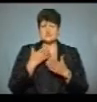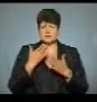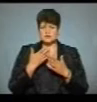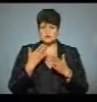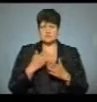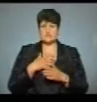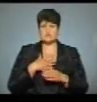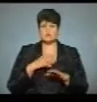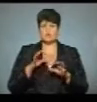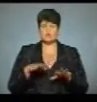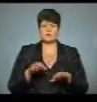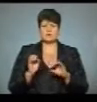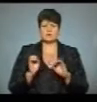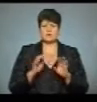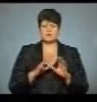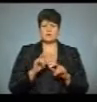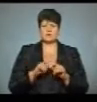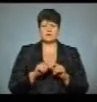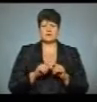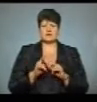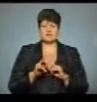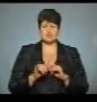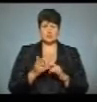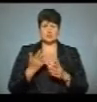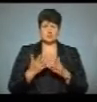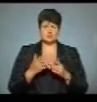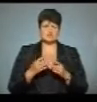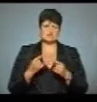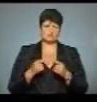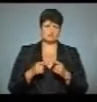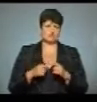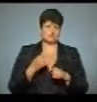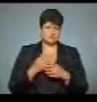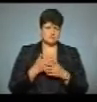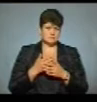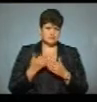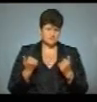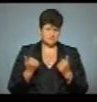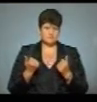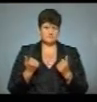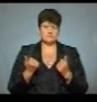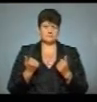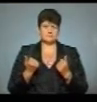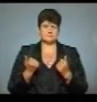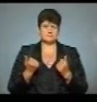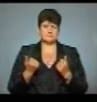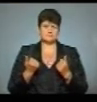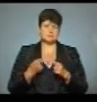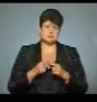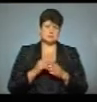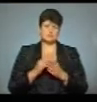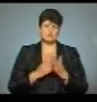наш голова. Віддаються ці протоколи на перевірку. Якщо будь-яких інших порушень там не зазначено, не виявлено, ці протоколи